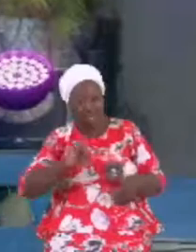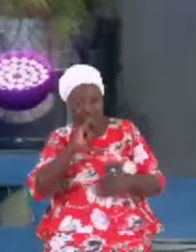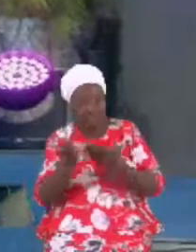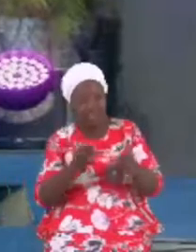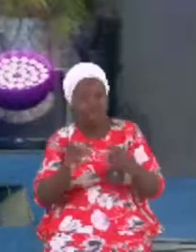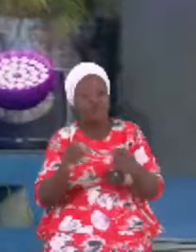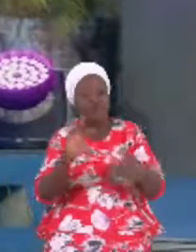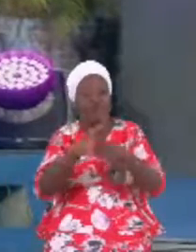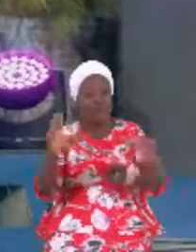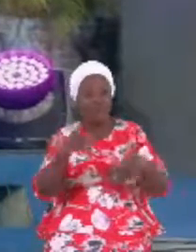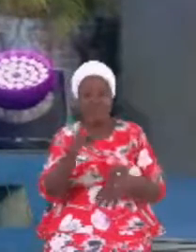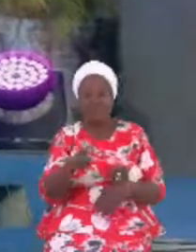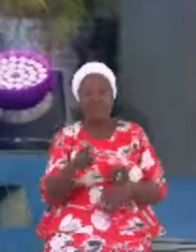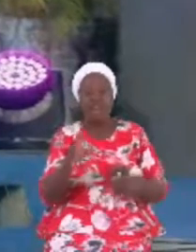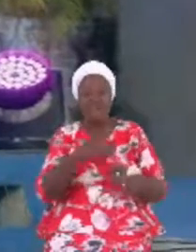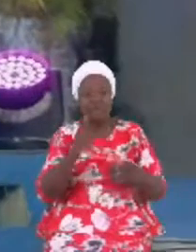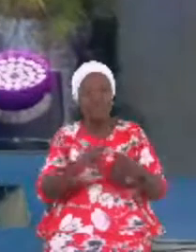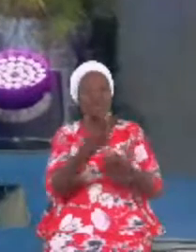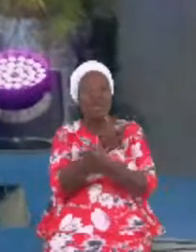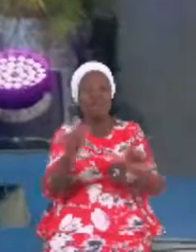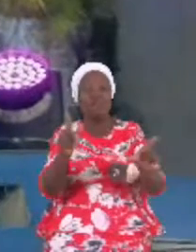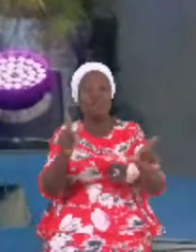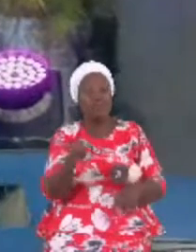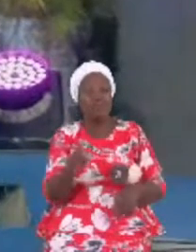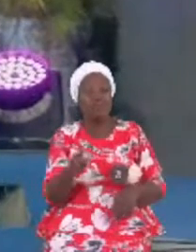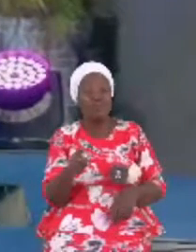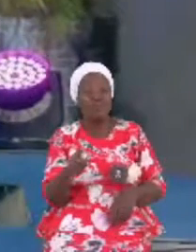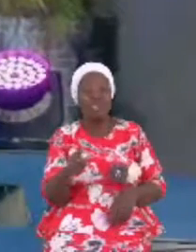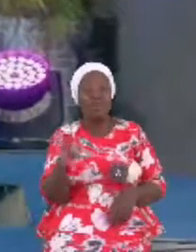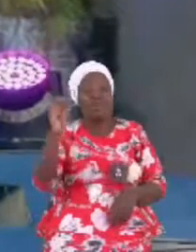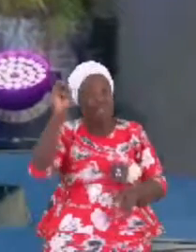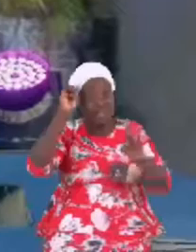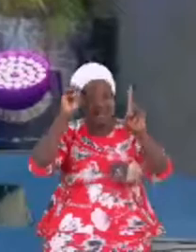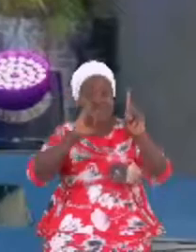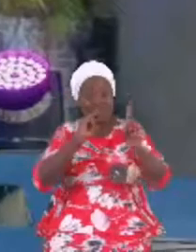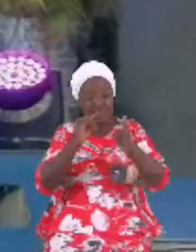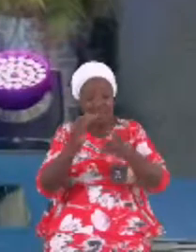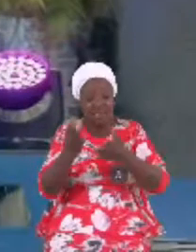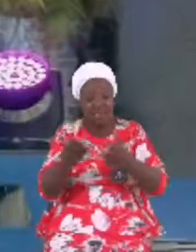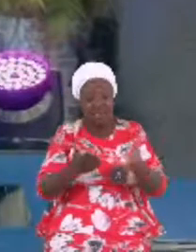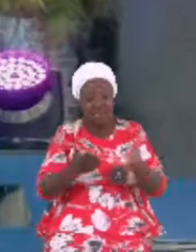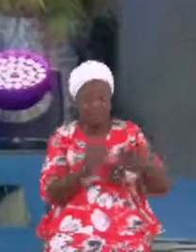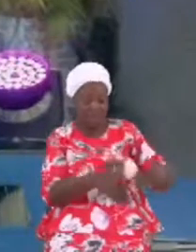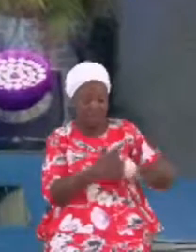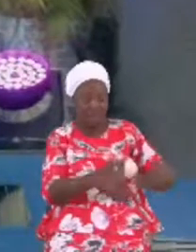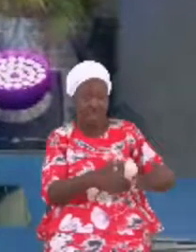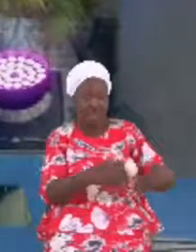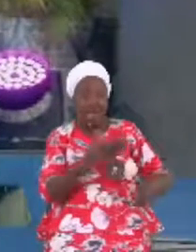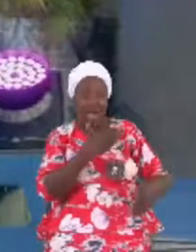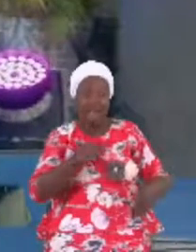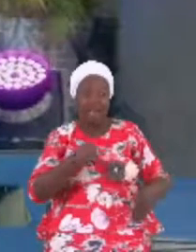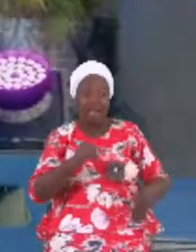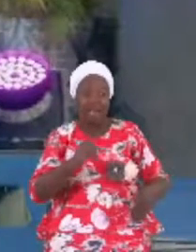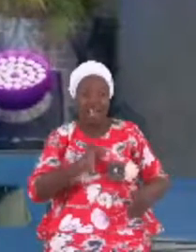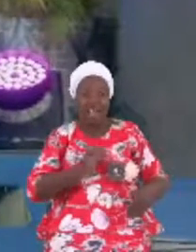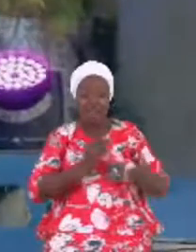te libérer. Il est à tes côtés. Et quand tu entendras le nom, la mention de son nom, tu